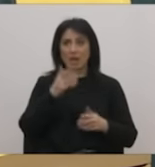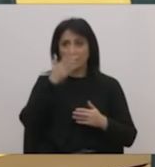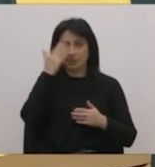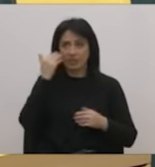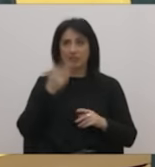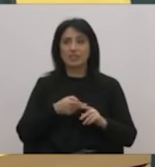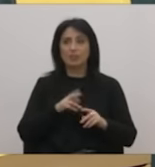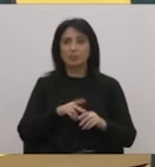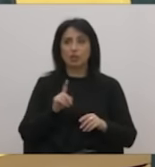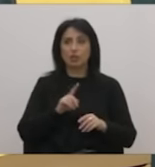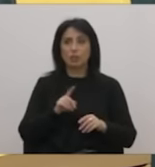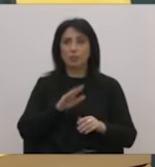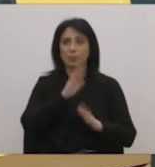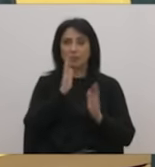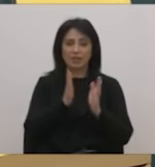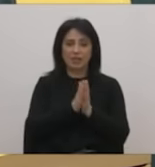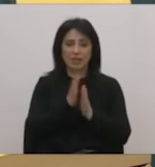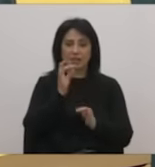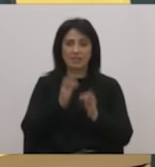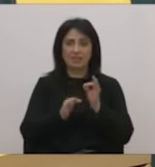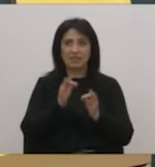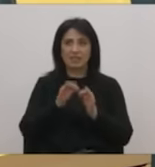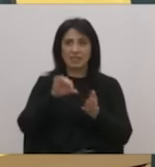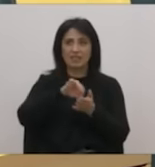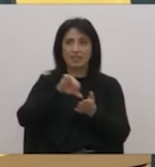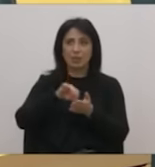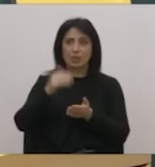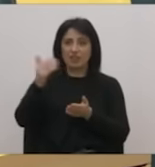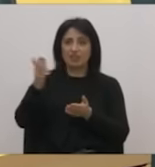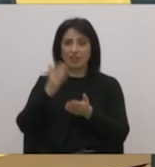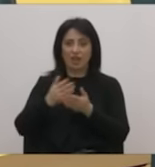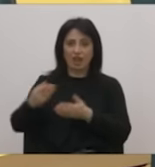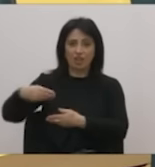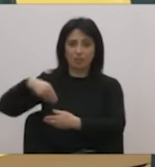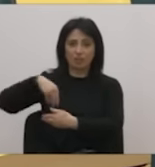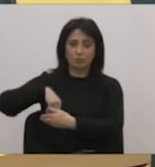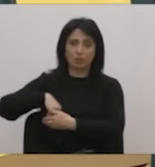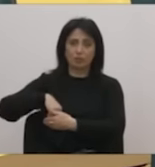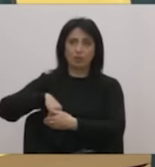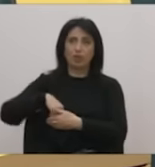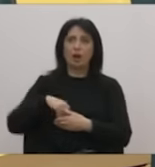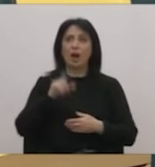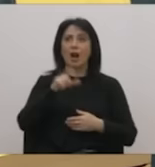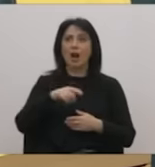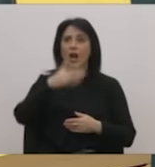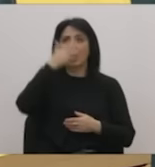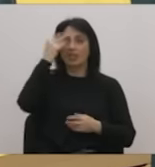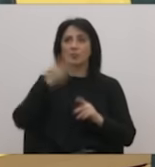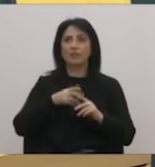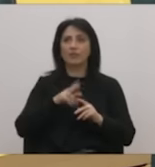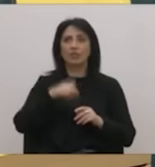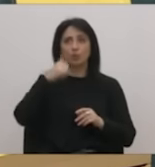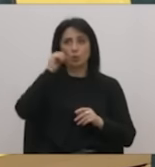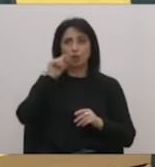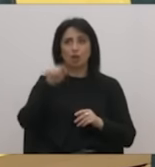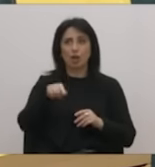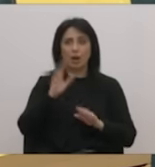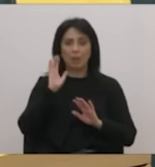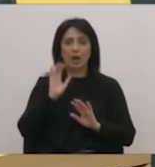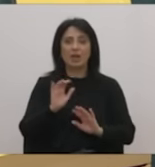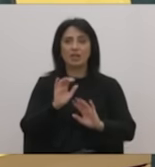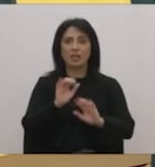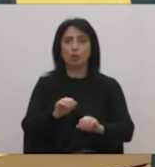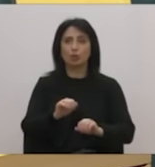დაივიწყებს იმას, რომ მთელი სასამართლოს წარმომადგენლობა თქვენ ყავთ ჯიბეში. ხალხი დაივიწყებს იმას, რომ გუშინ აქ მხარი